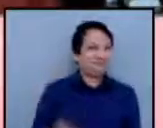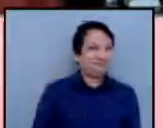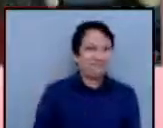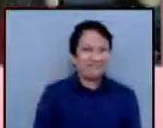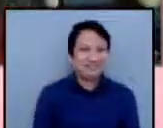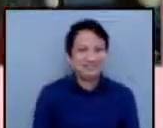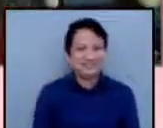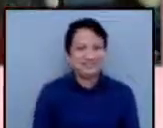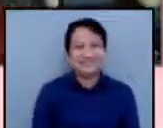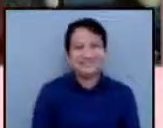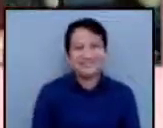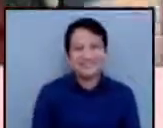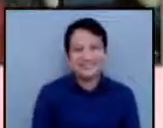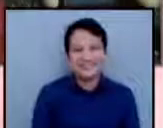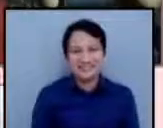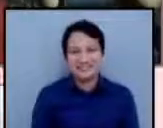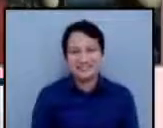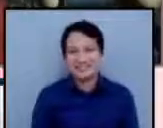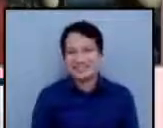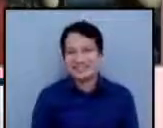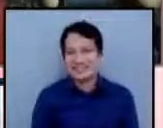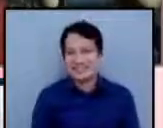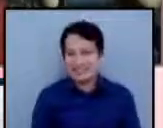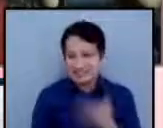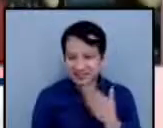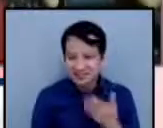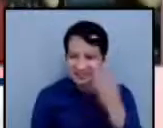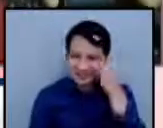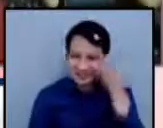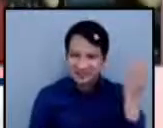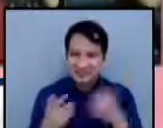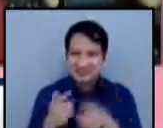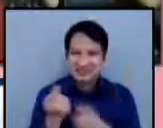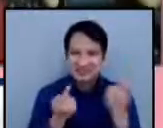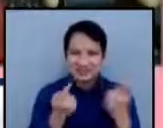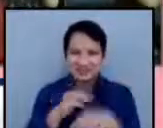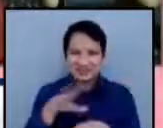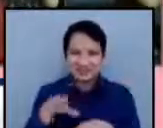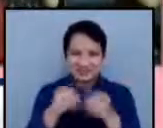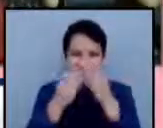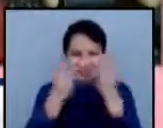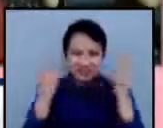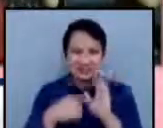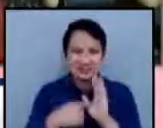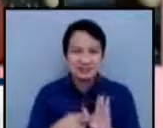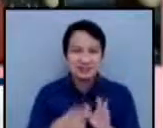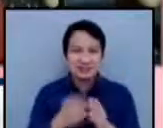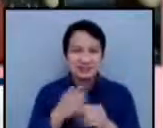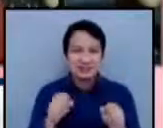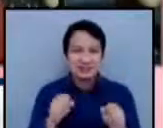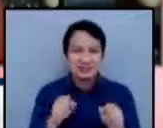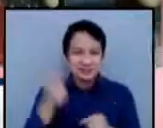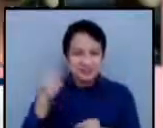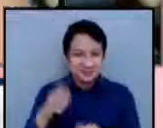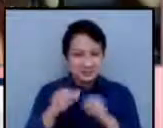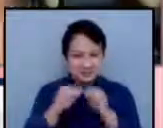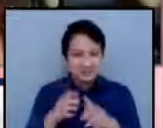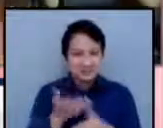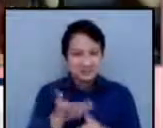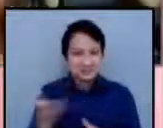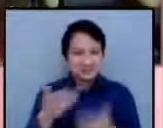Alright, maraming salamat Chef Hazel sa pag-join sa amin ngayong umaga. Stay safe and God bless. Thank you.